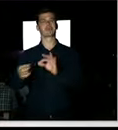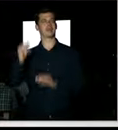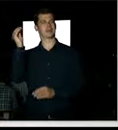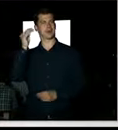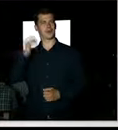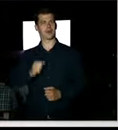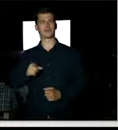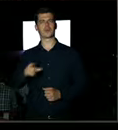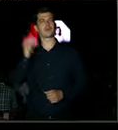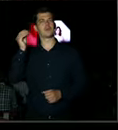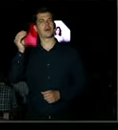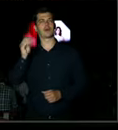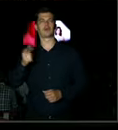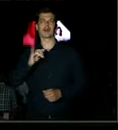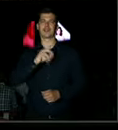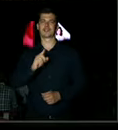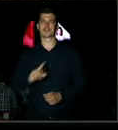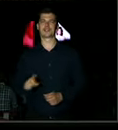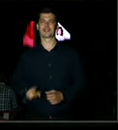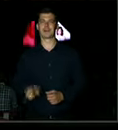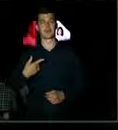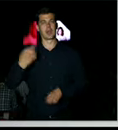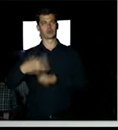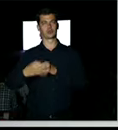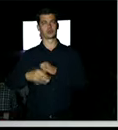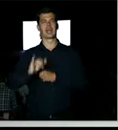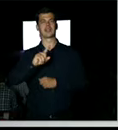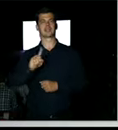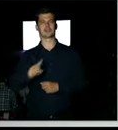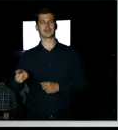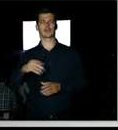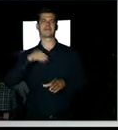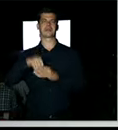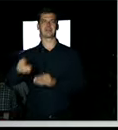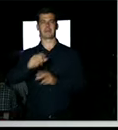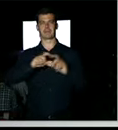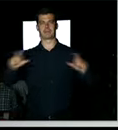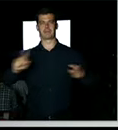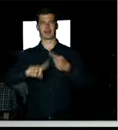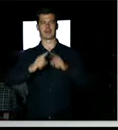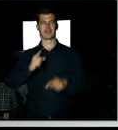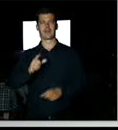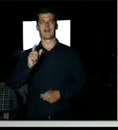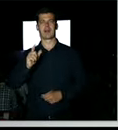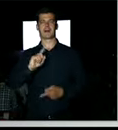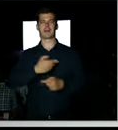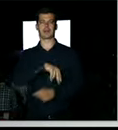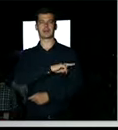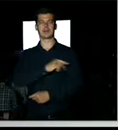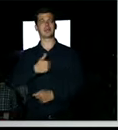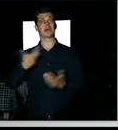a dokładniej ze światem inżynierii. Studiuję inżynierię biomedyczną na Politechnice Poznańskiej po to,